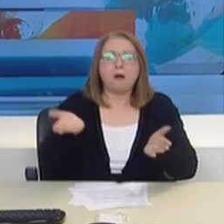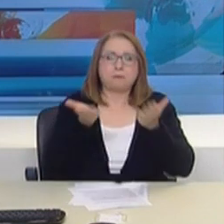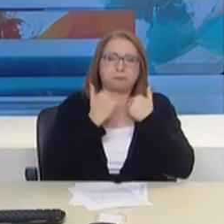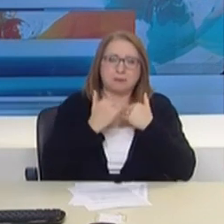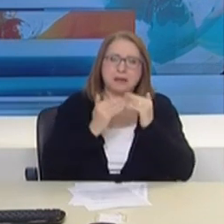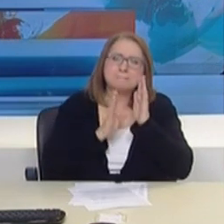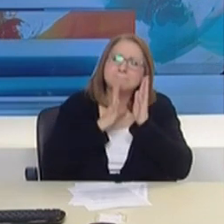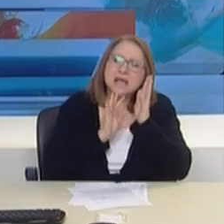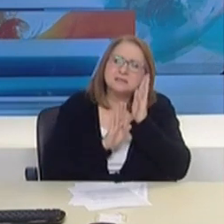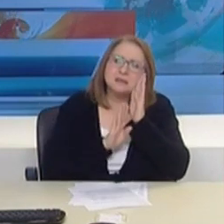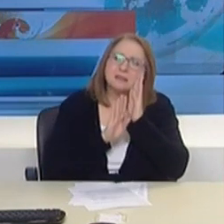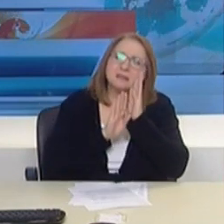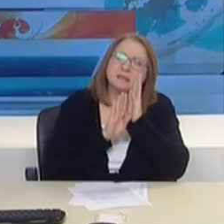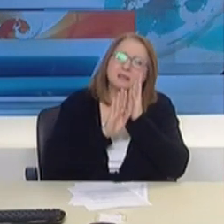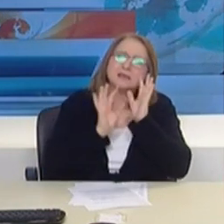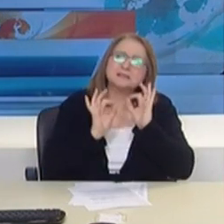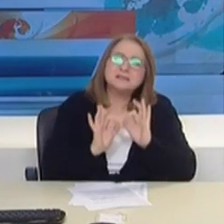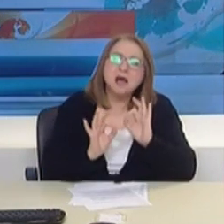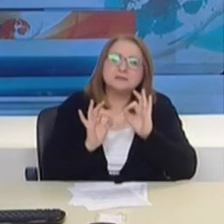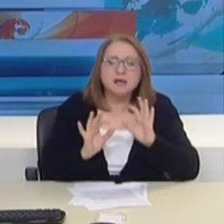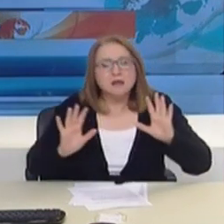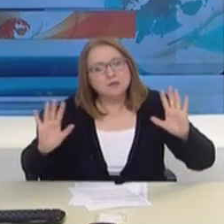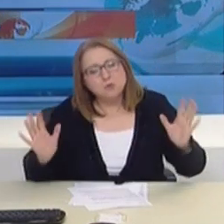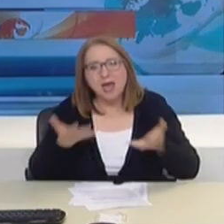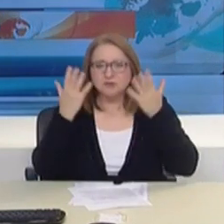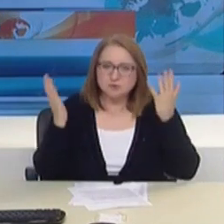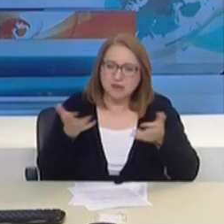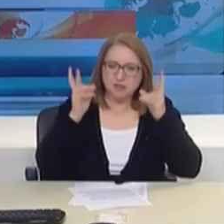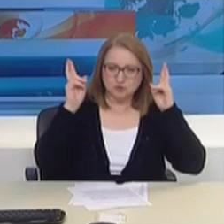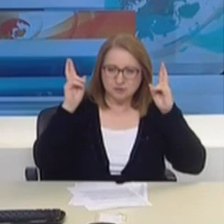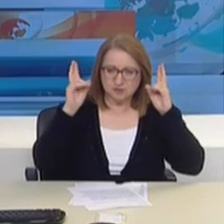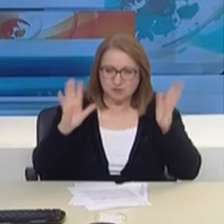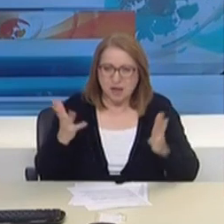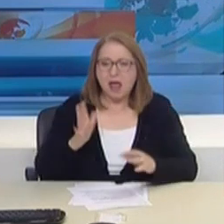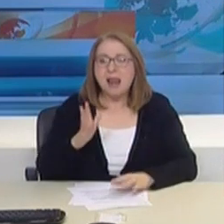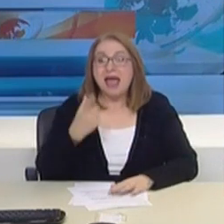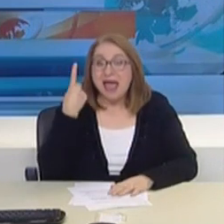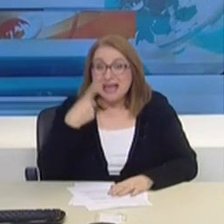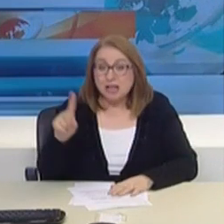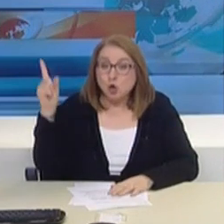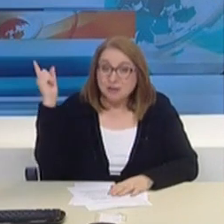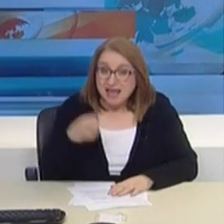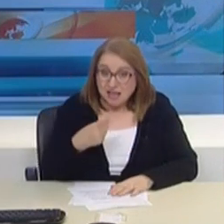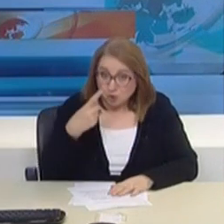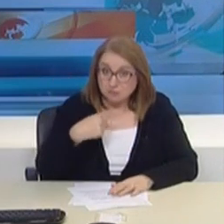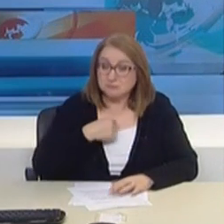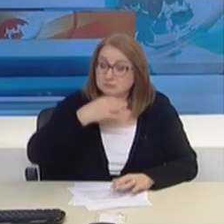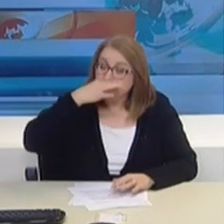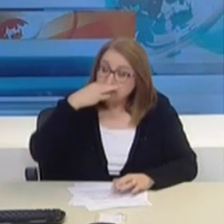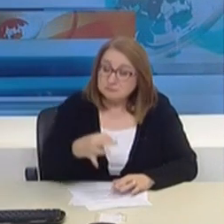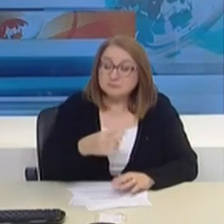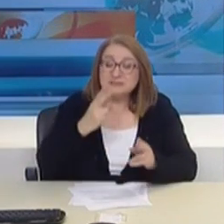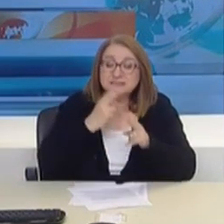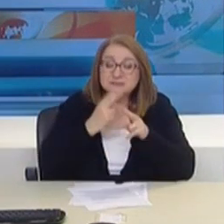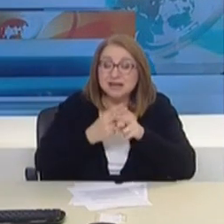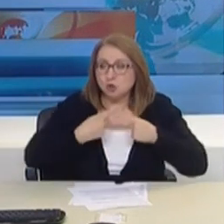όμως να πω ότι είναι 100% βέβαιο. Εξαρτάται από τη συμπεριφορά όλων μας, εξαρτάται από την πίστη μας σε αυτά τα